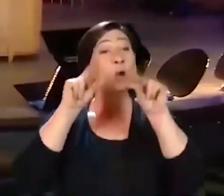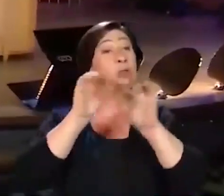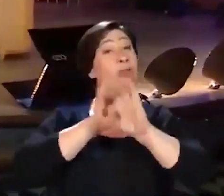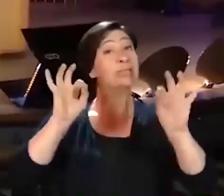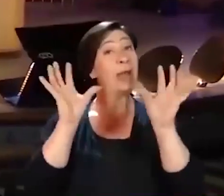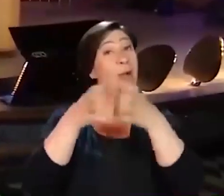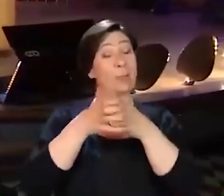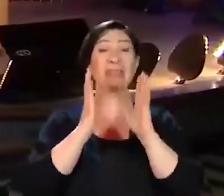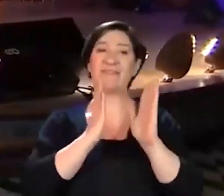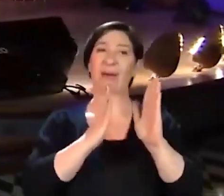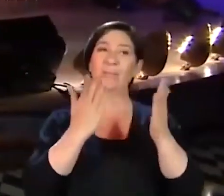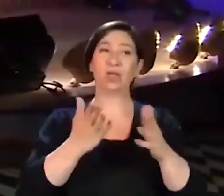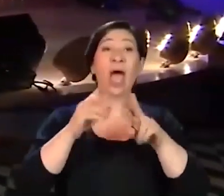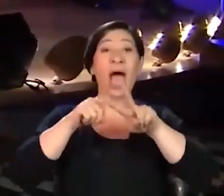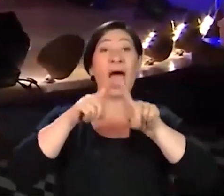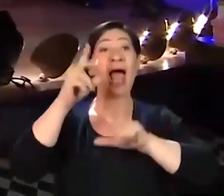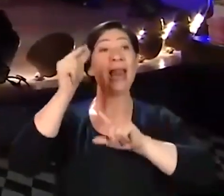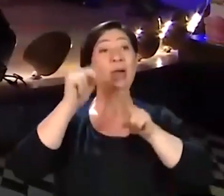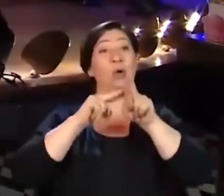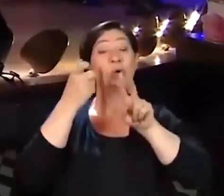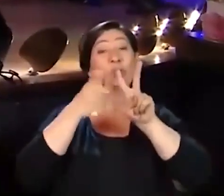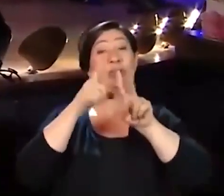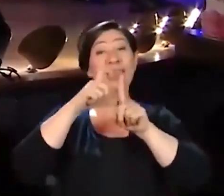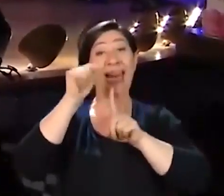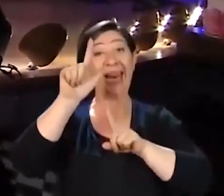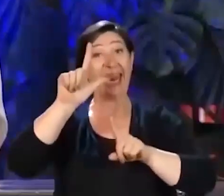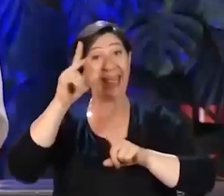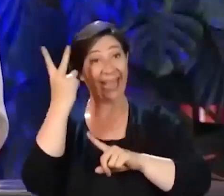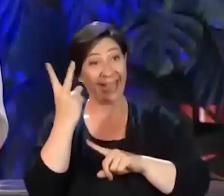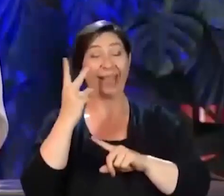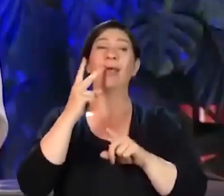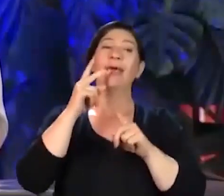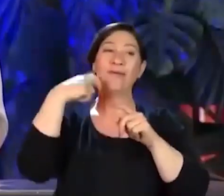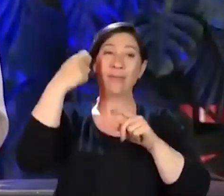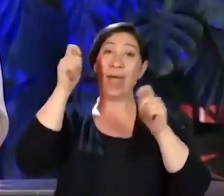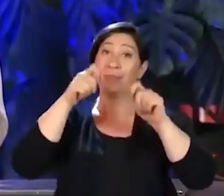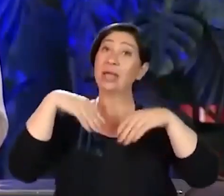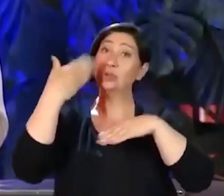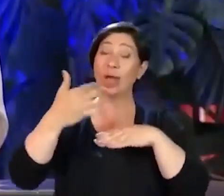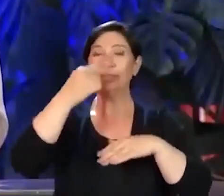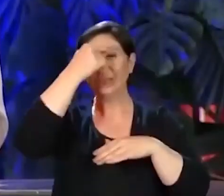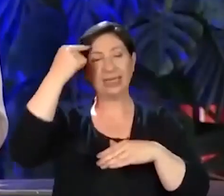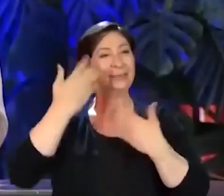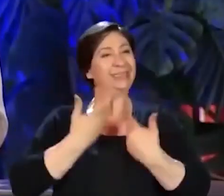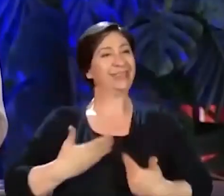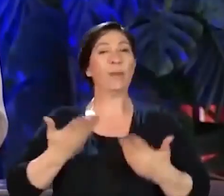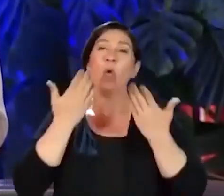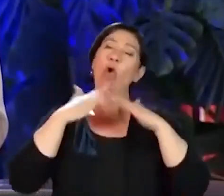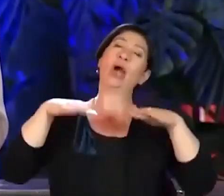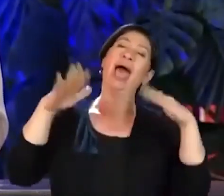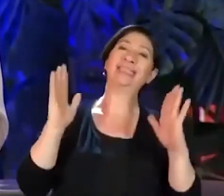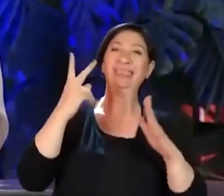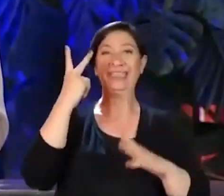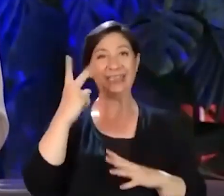Uykusuzlar Kulübü devam ediyor. Ali Kundilli 1, Ali Kundilli 2 filmlerini yaptıktan sonra Şansımı Seveyim ve Yok Artık